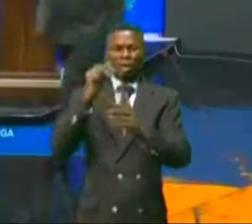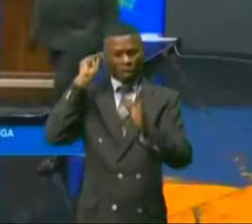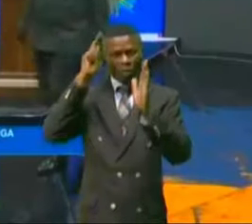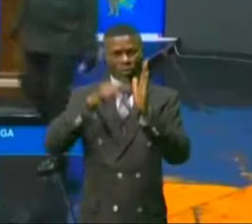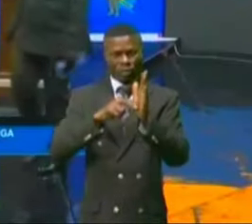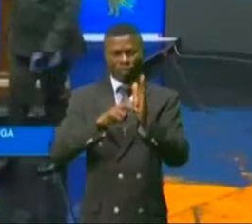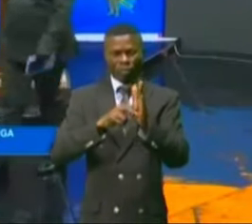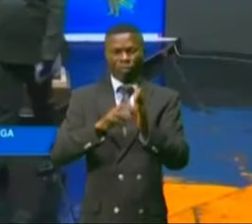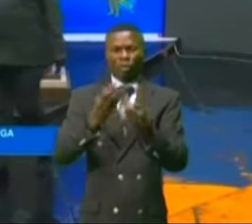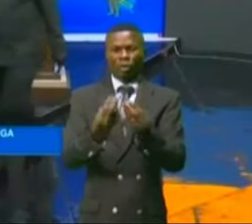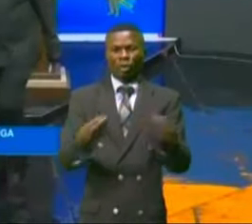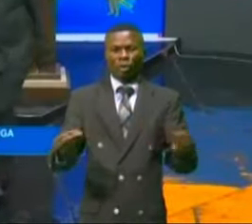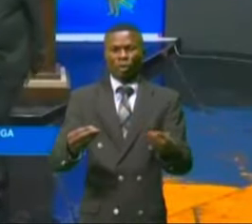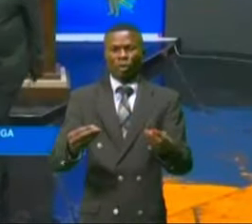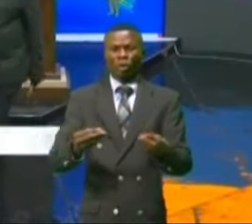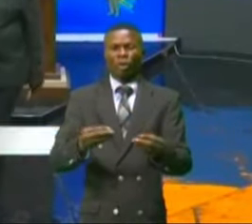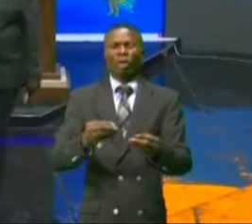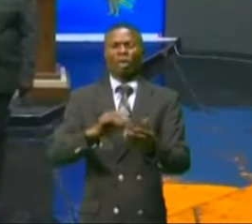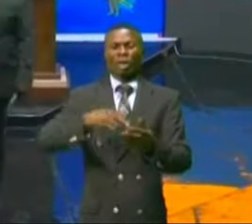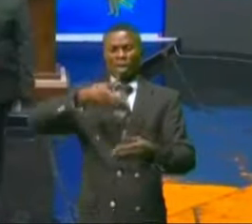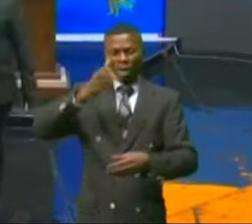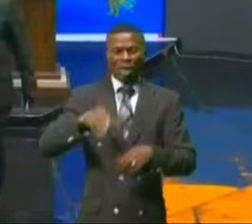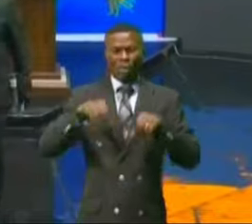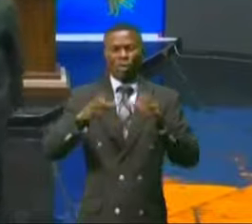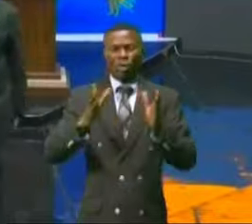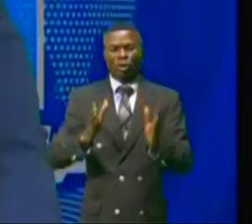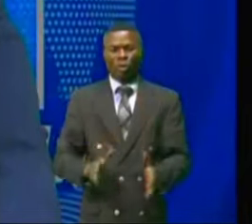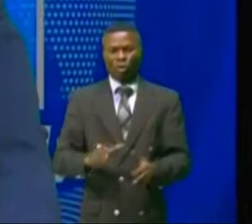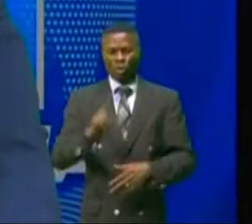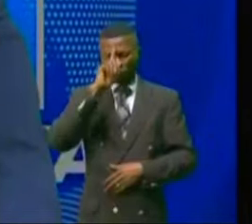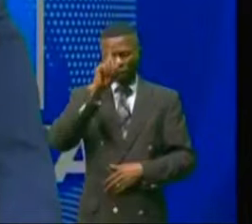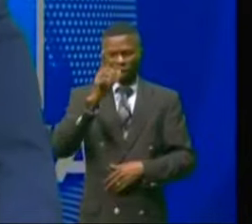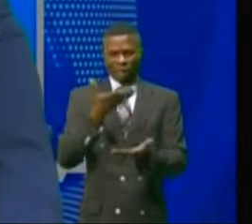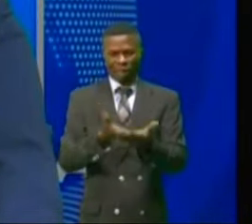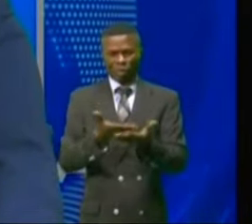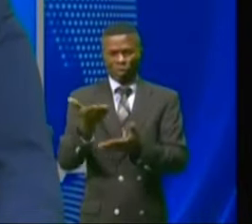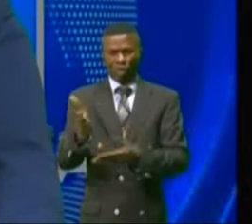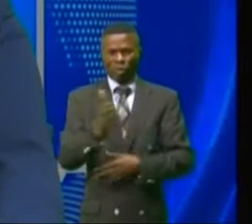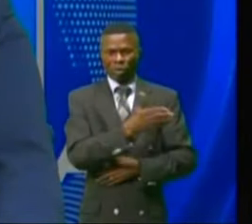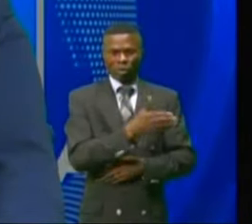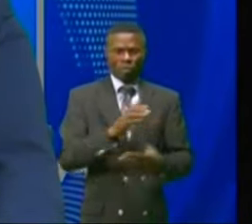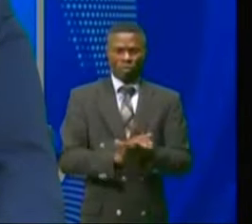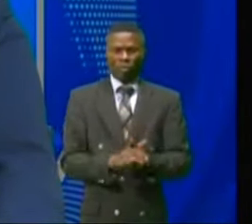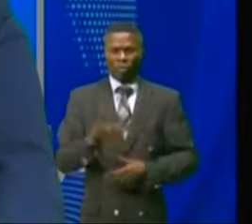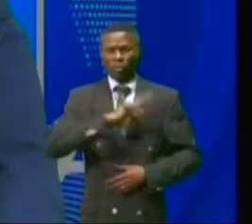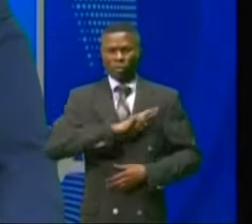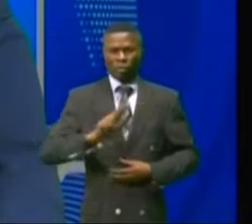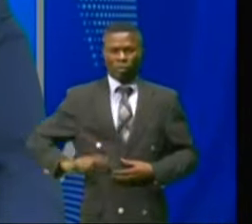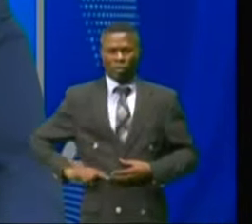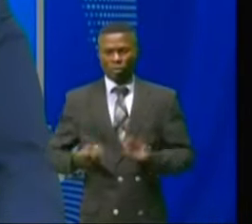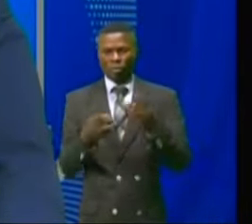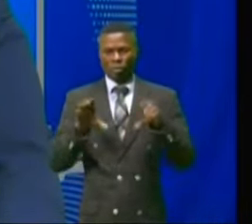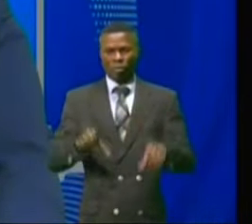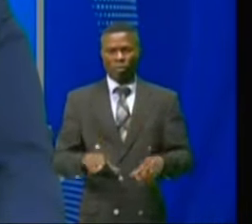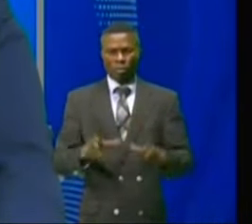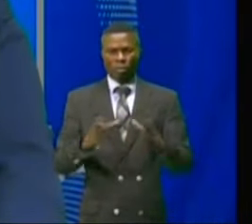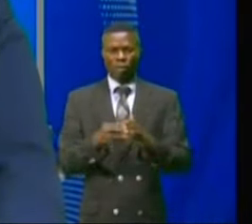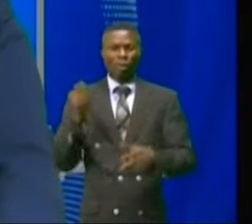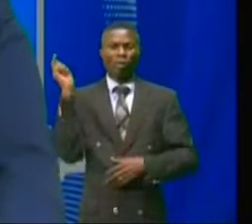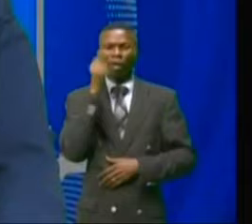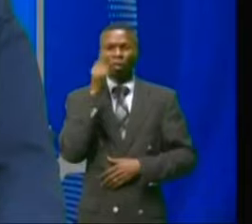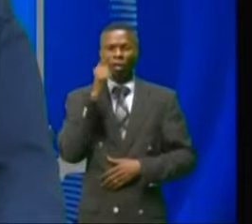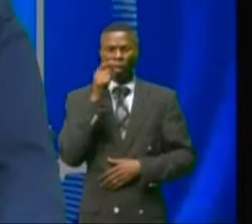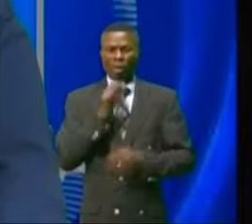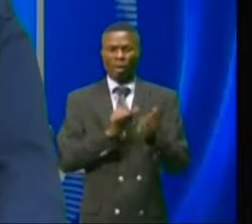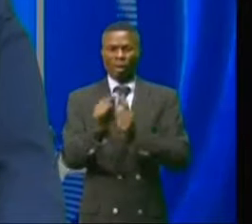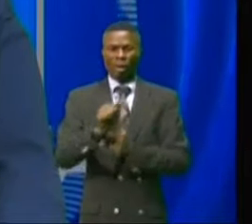les résultats du conclave du génie scientifique congolais. De la République démocratique du Congo au Maroc, en passant